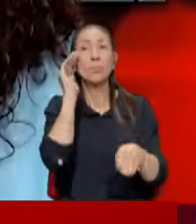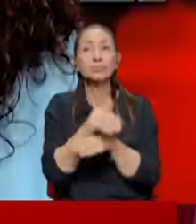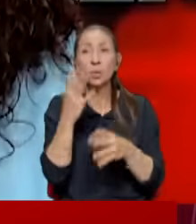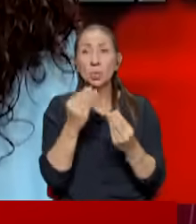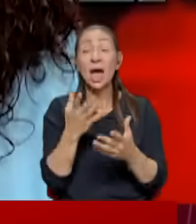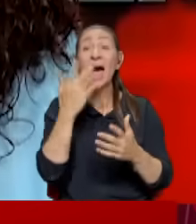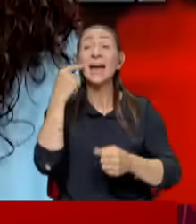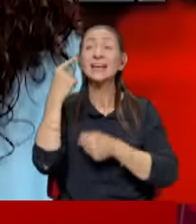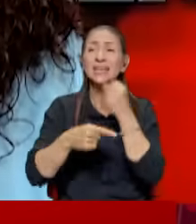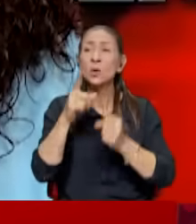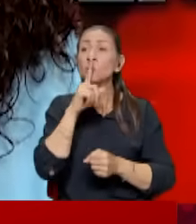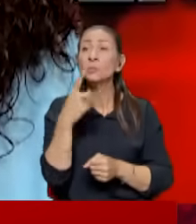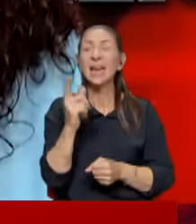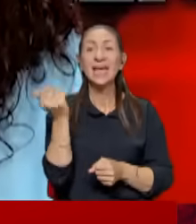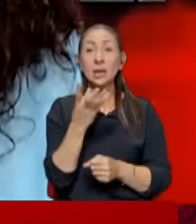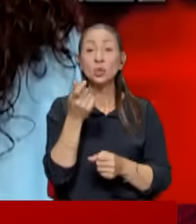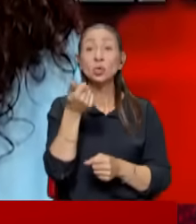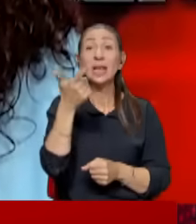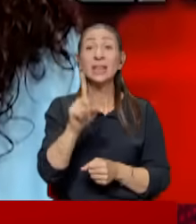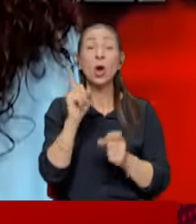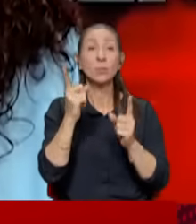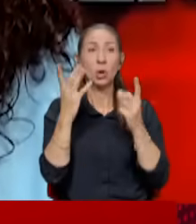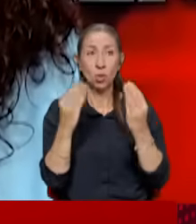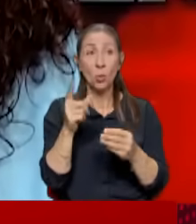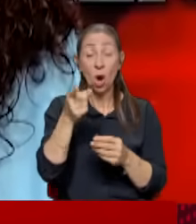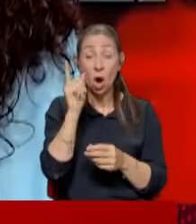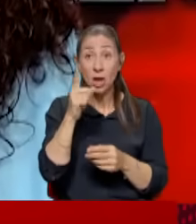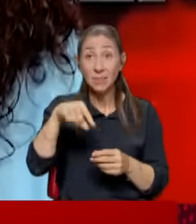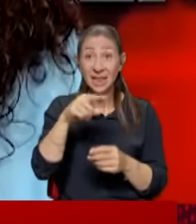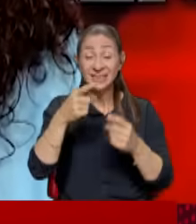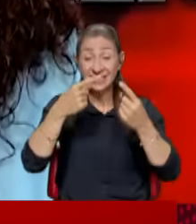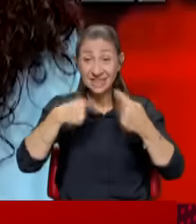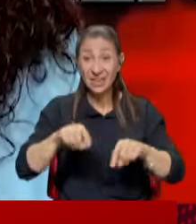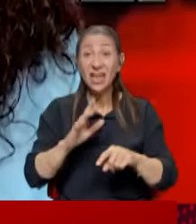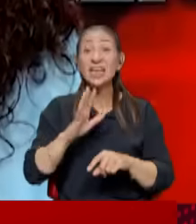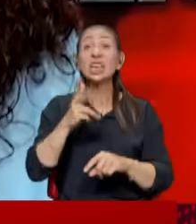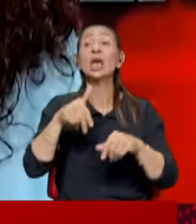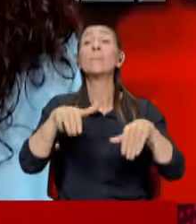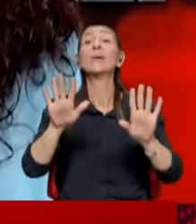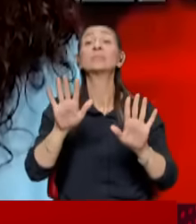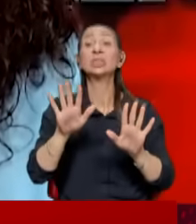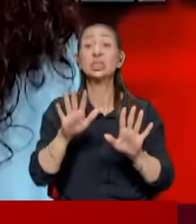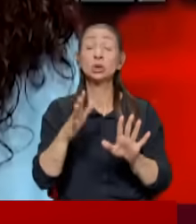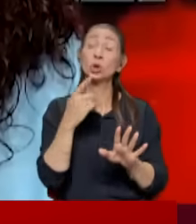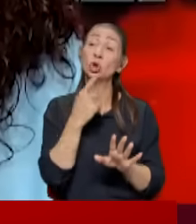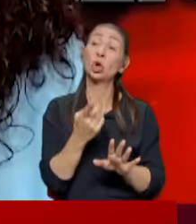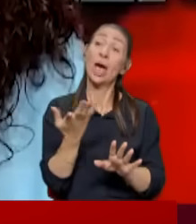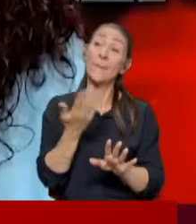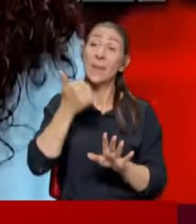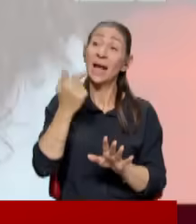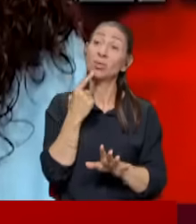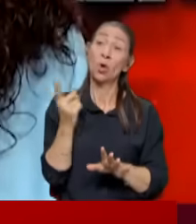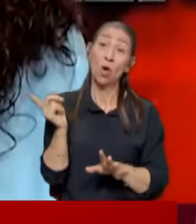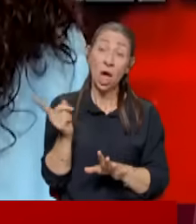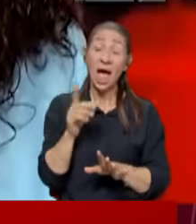takılıyorlar. Her yıl 100 bine yakın ücretli öğretmen alıyor. Ve bu öğretmenler de sınavları geçememiş öğretmenler güya bakanın değerlendirmesine